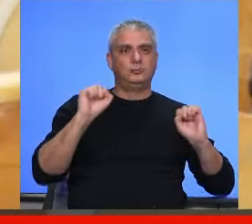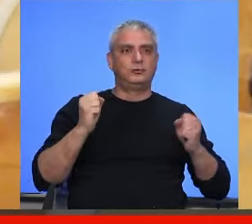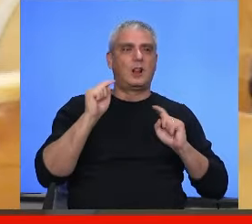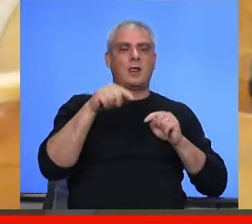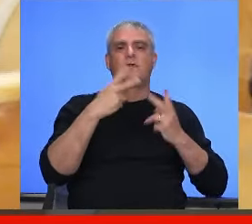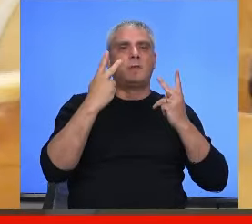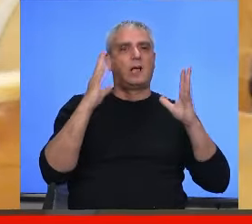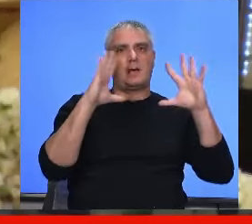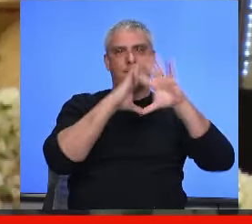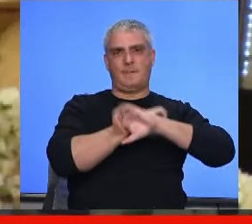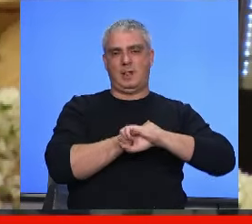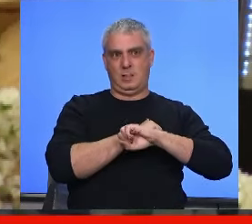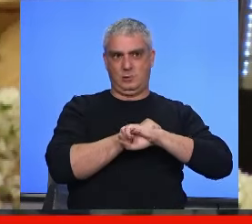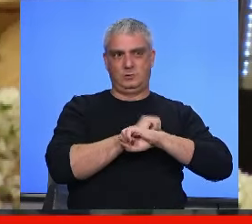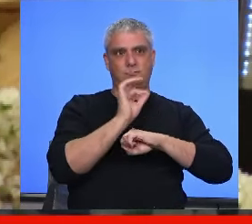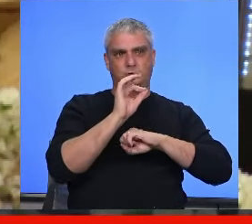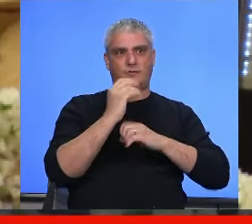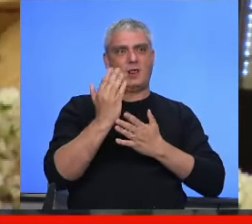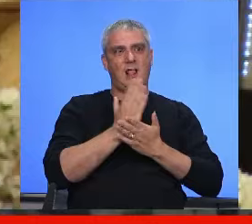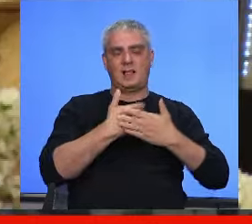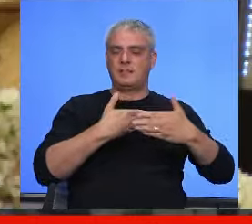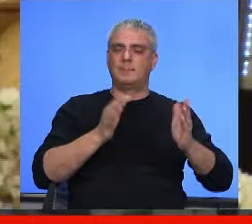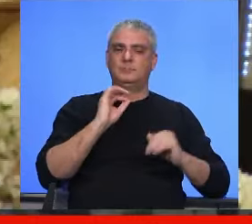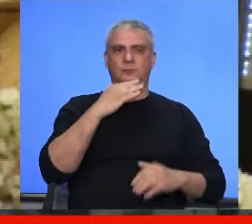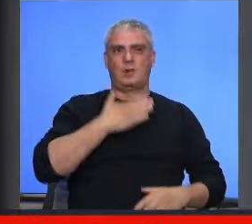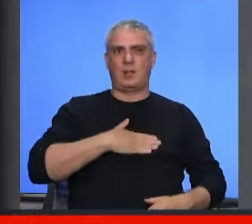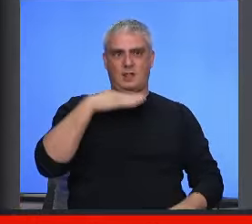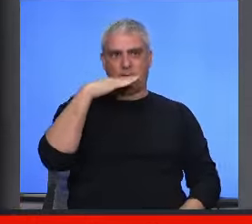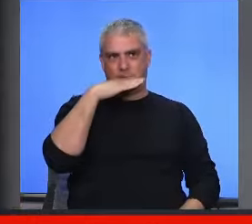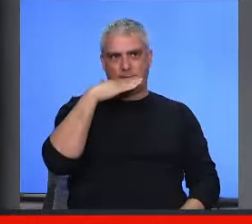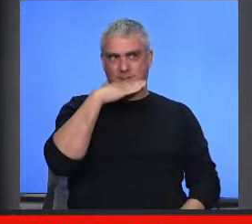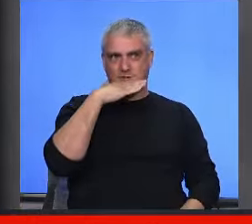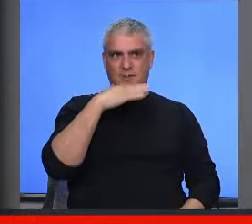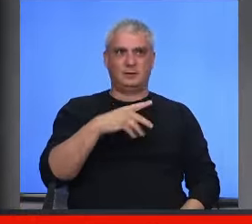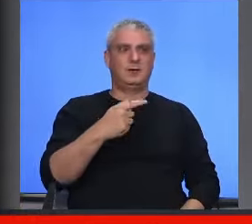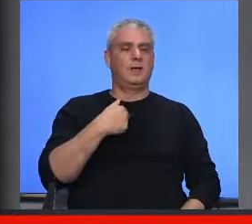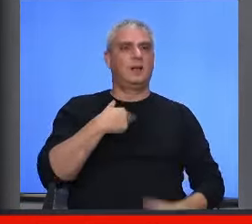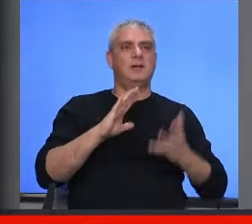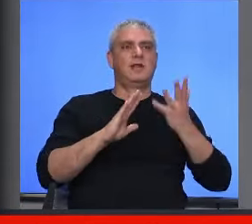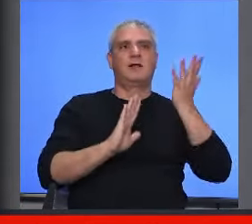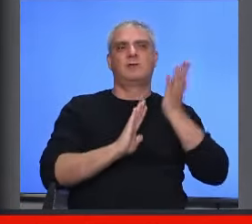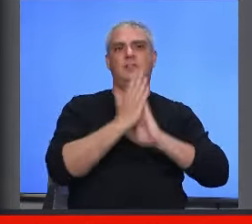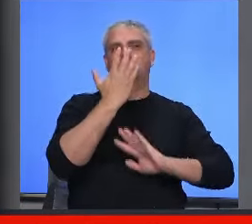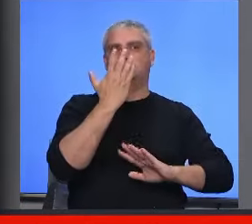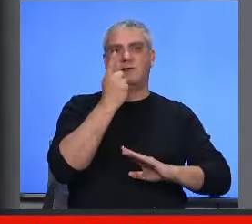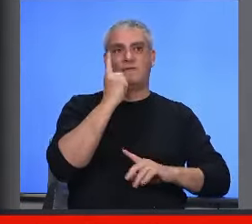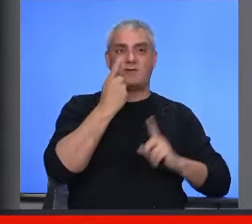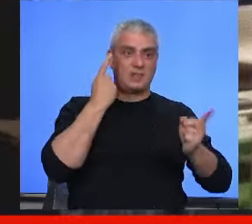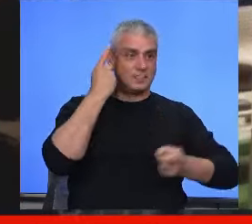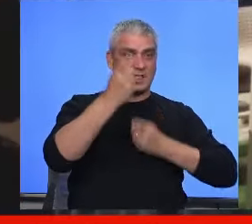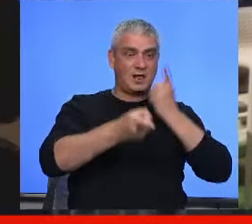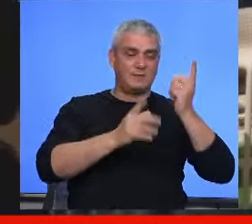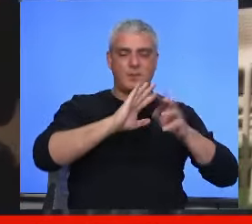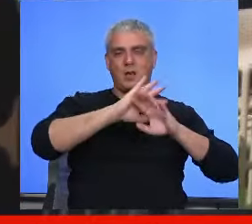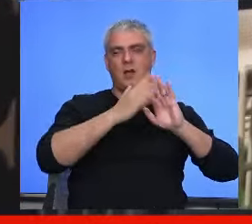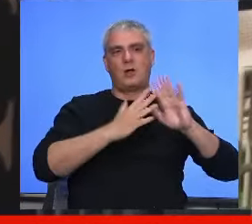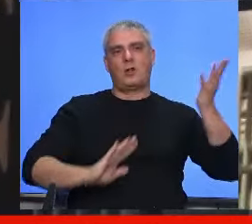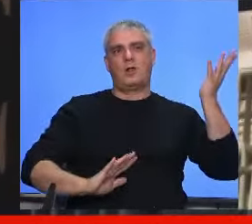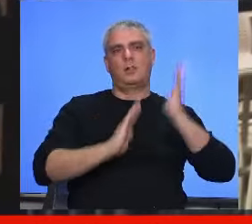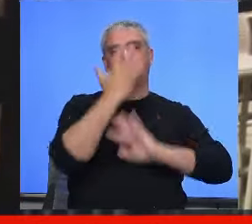לכאן בעיקר בלילות כדי להכין מארזים לחג הפסח. היקב נשרף. אבל כשהטילים נפלו, הכל